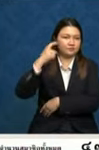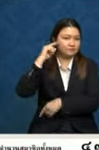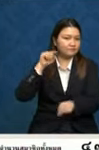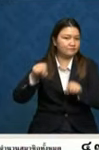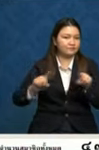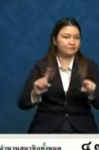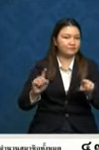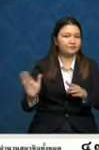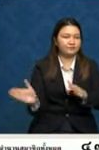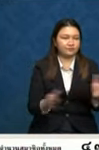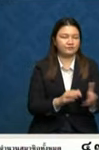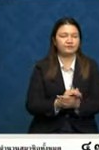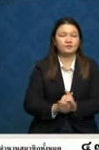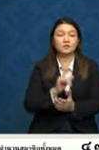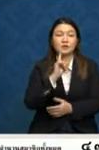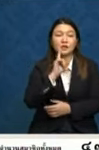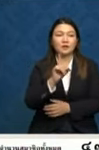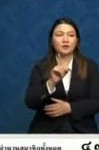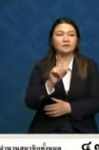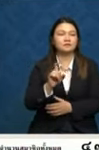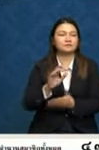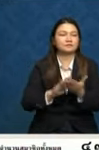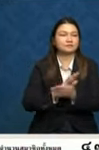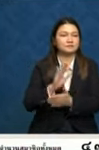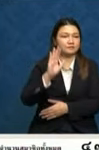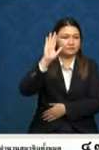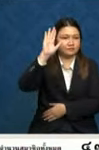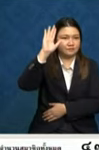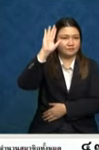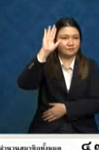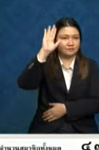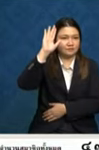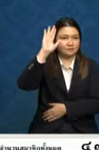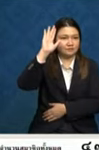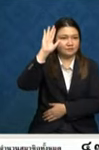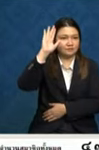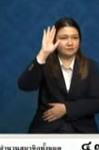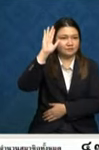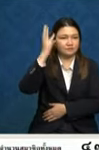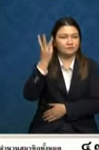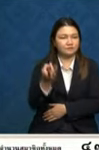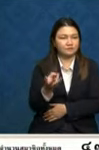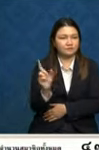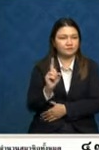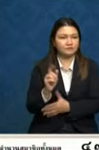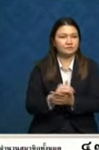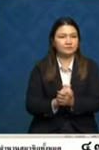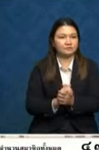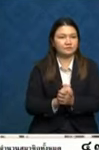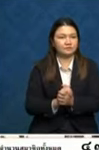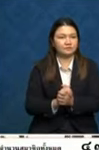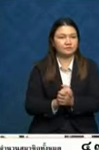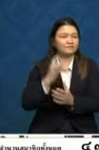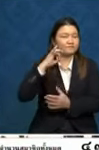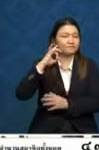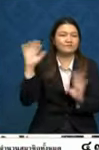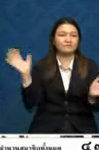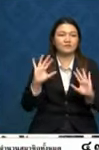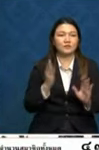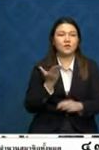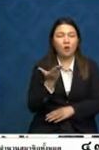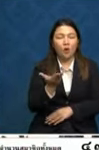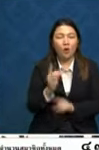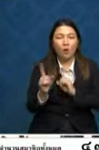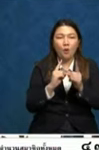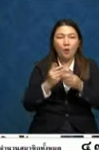ต่อไปขอถามมติจากที่ประชุมว่า ท่านประธานครับผมครูมานิดครับนิดเดียวครับท่านประธานไม่ใช่ว่าจะเกเรอยากหาเรื่องกับท่านประธานอย่